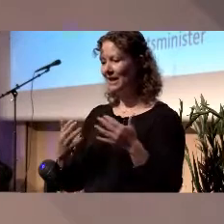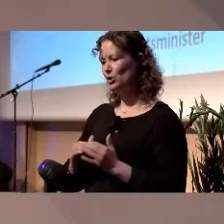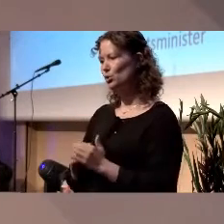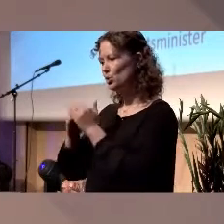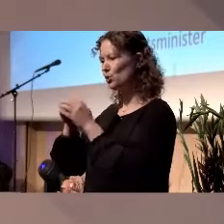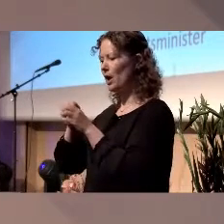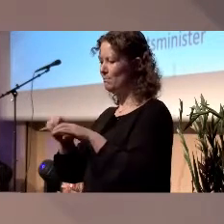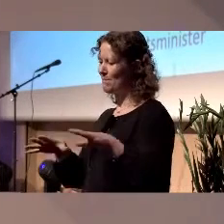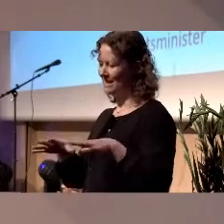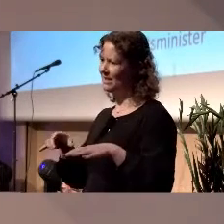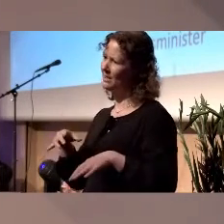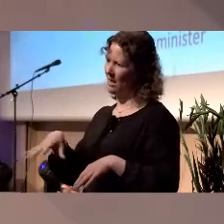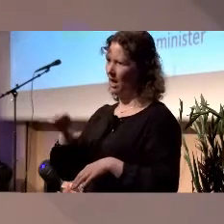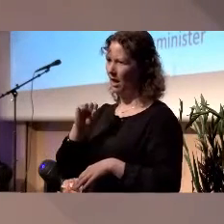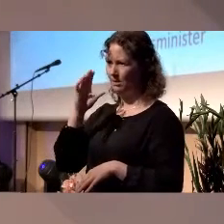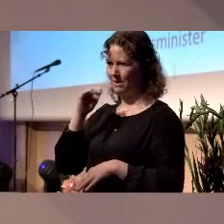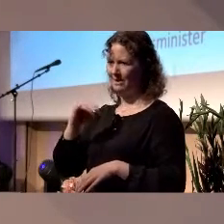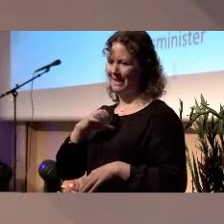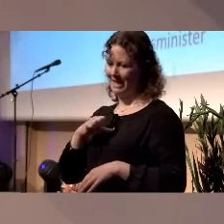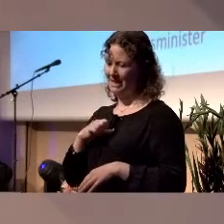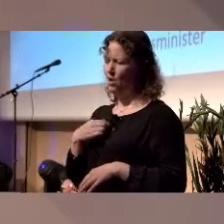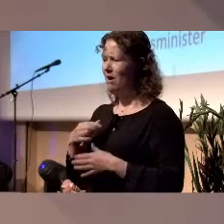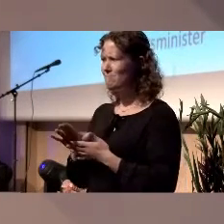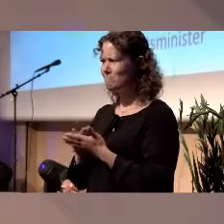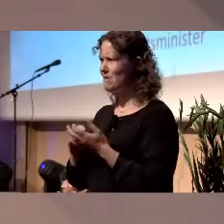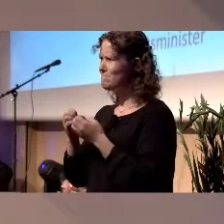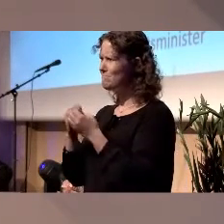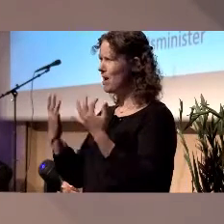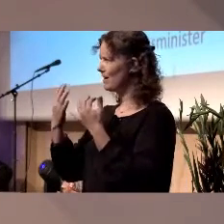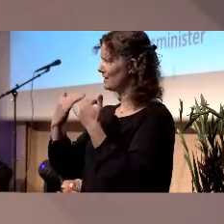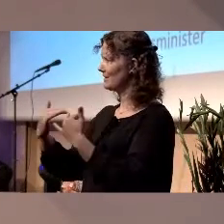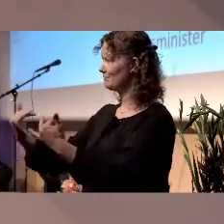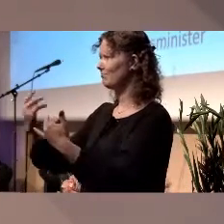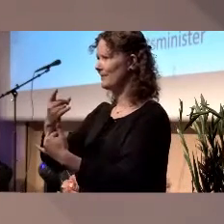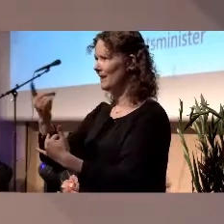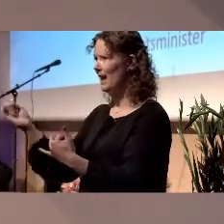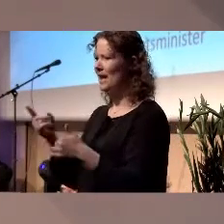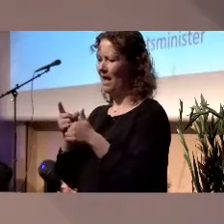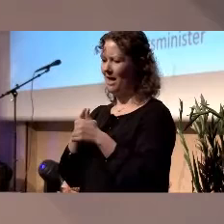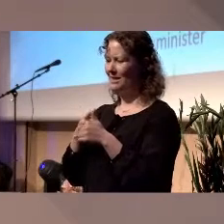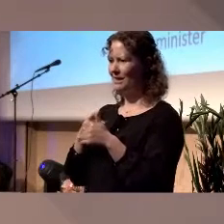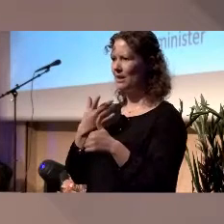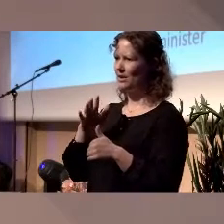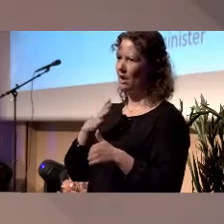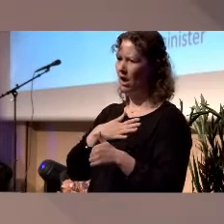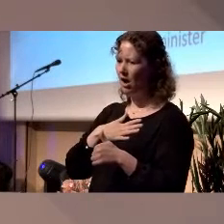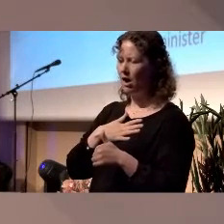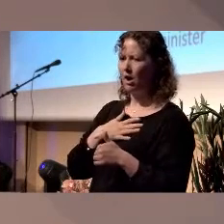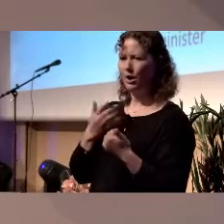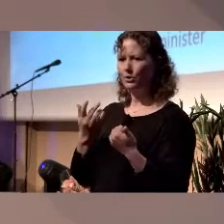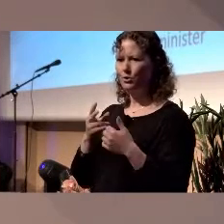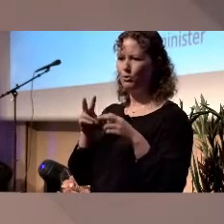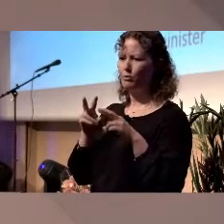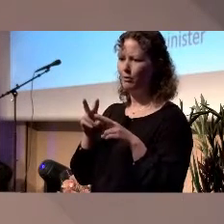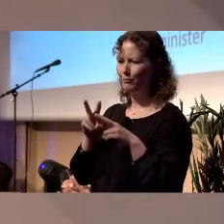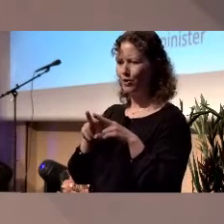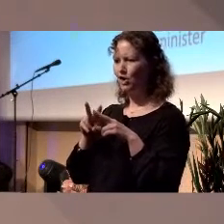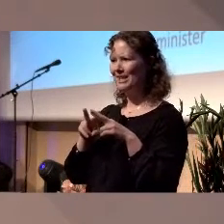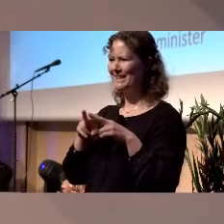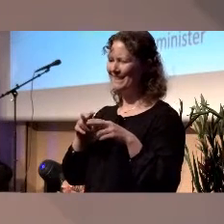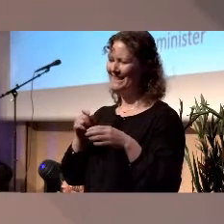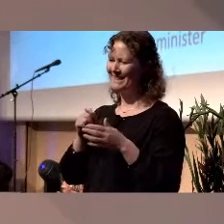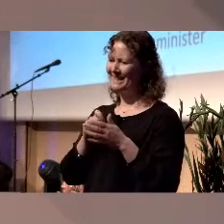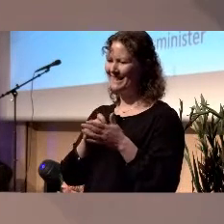har blitt allemannseie, og jeg bedder på at ganske mange av de som sitter i denne salen enten har runkeeper eller noe annet for å teste sin